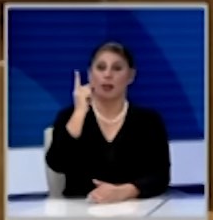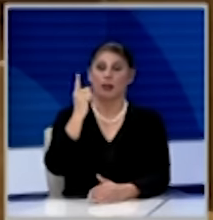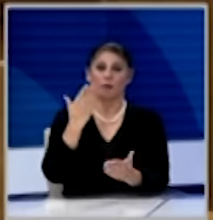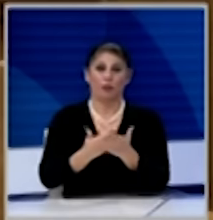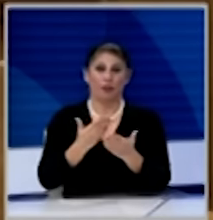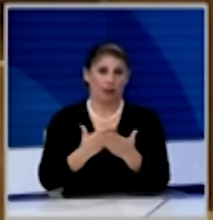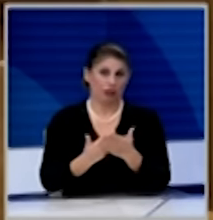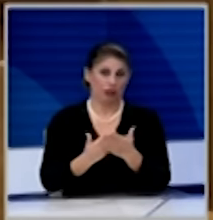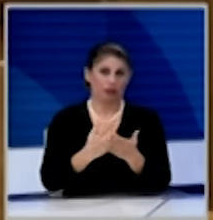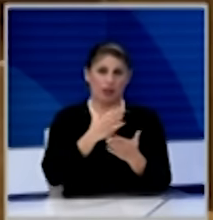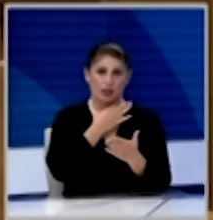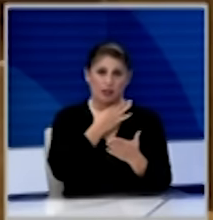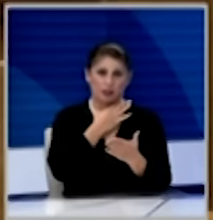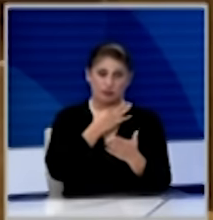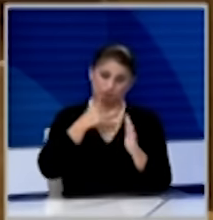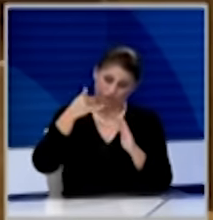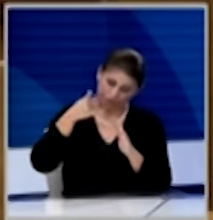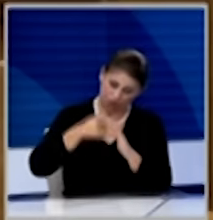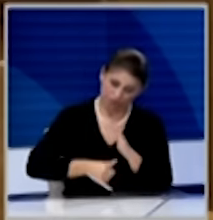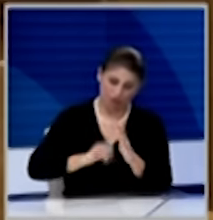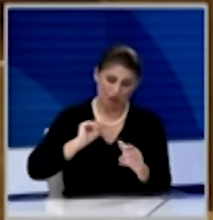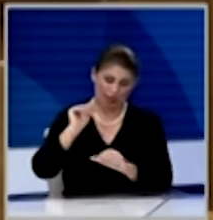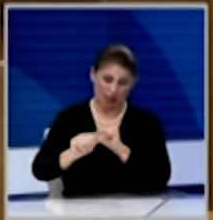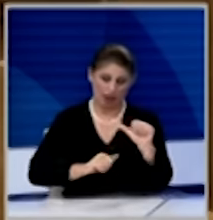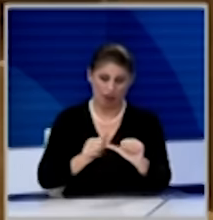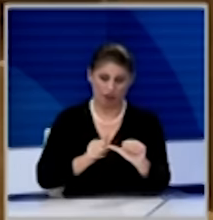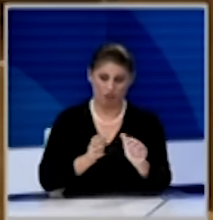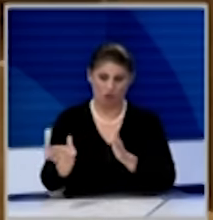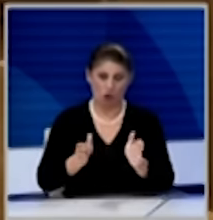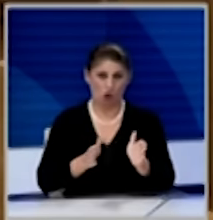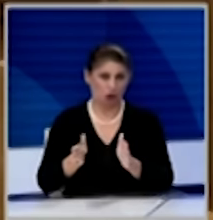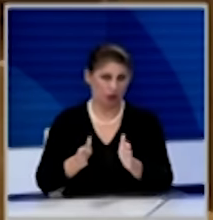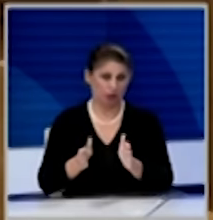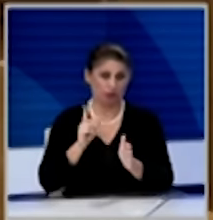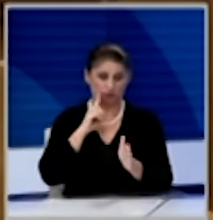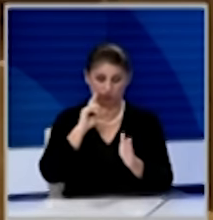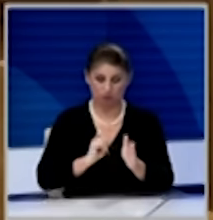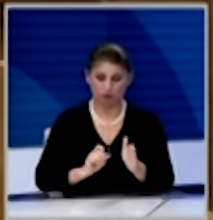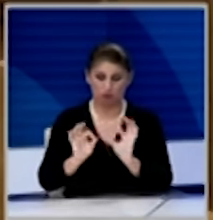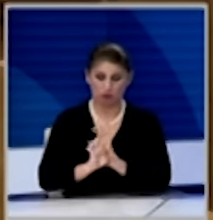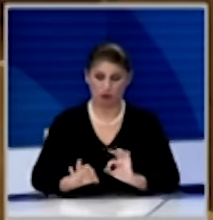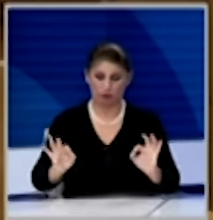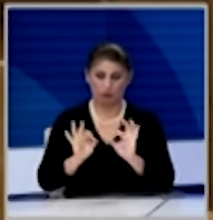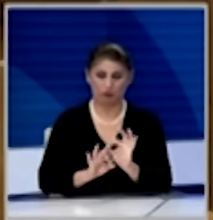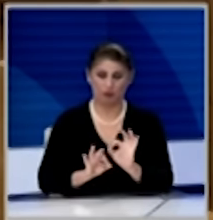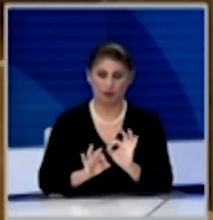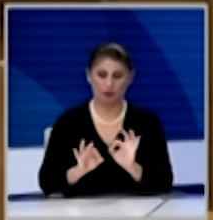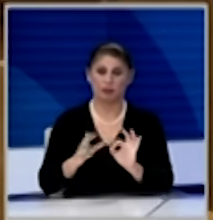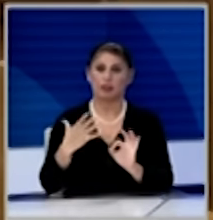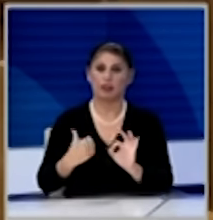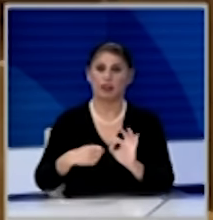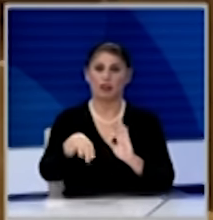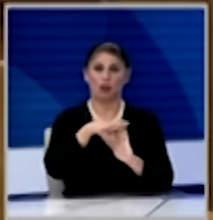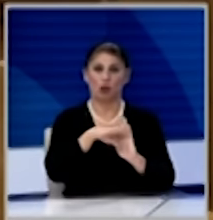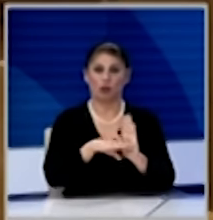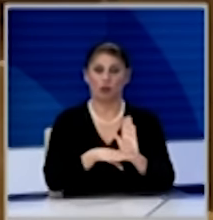η ανάγκη μιας ριζικής αλλαγής πορείας ως απαραίτητης προϋπόθεσης προκειμένου να τεθούν οι